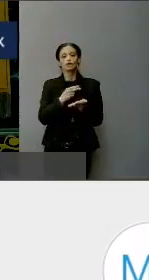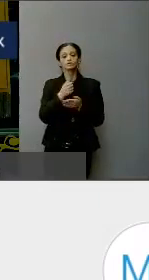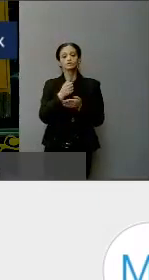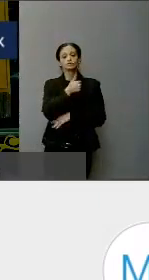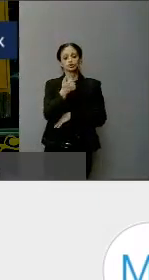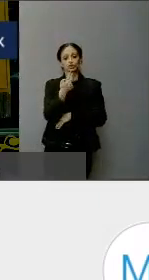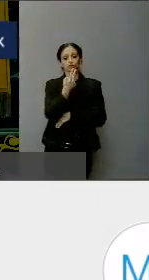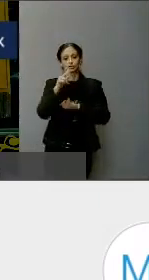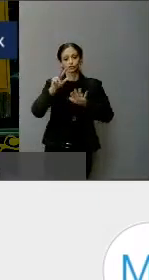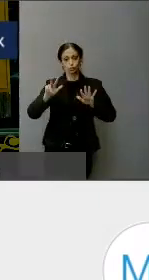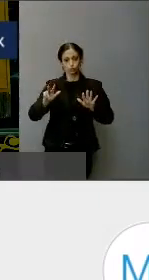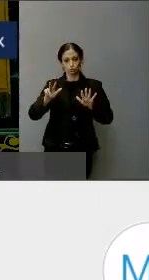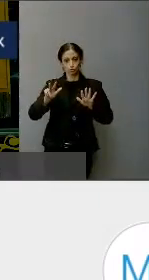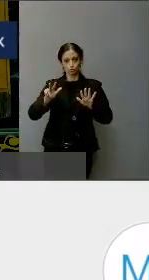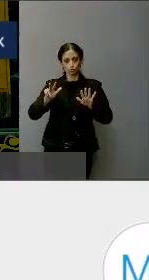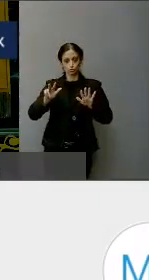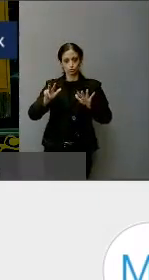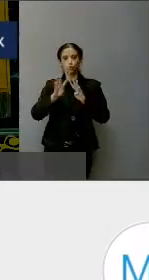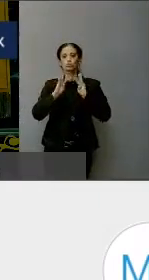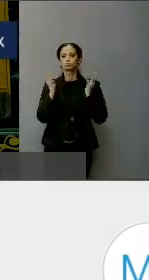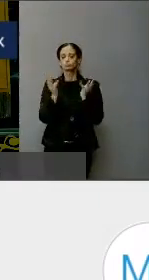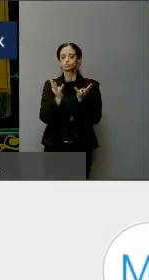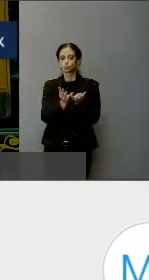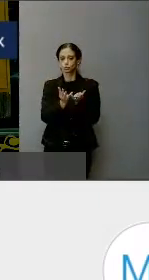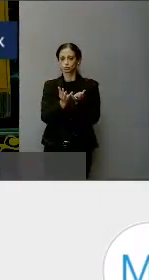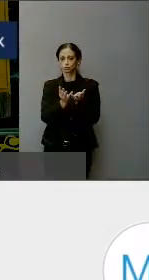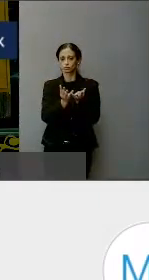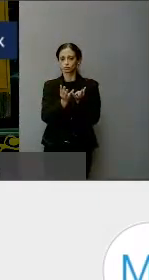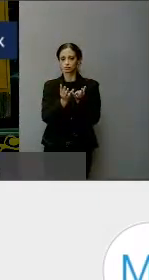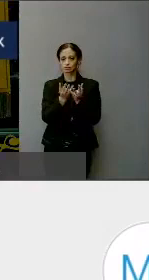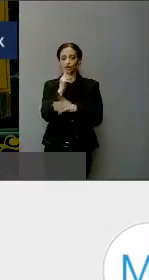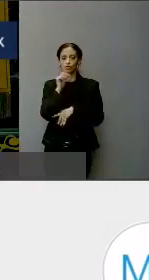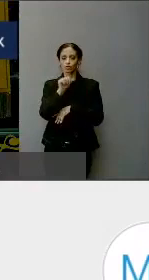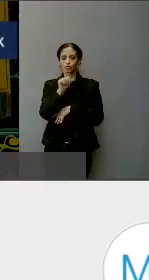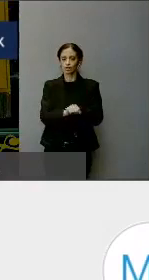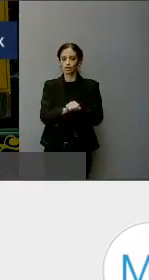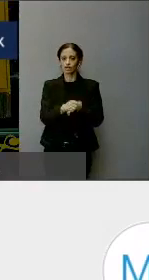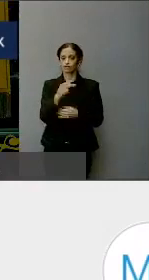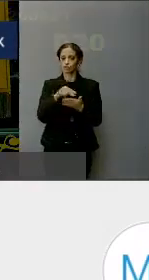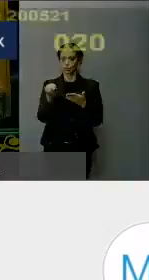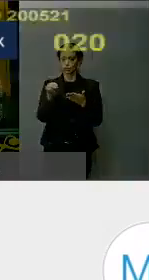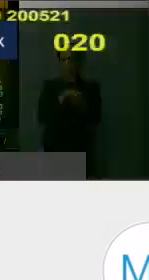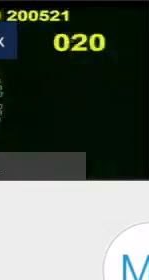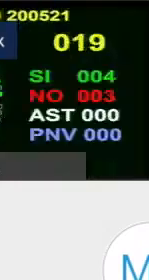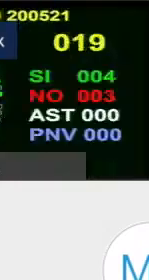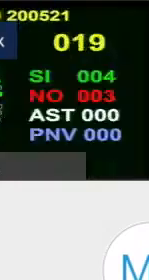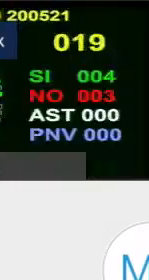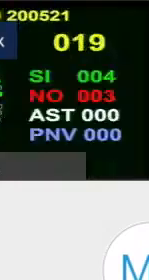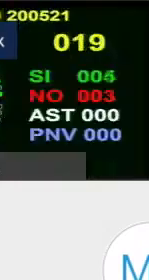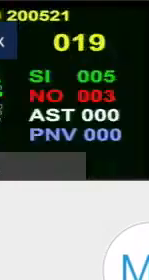128 parere della giunta è contrario si vota